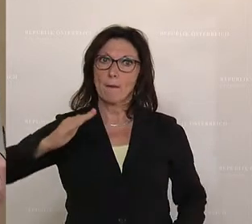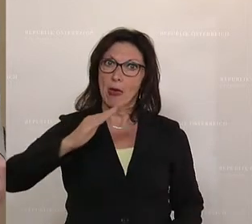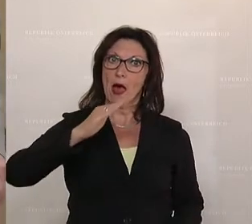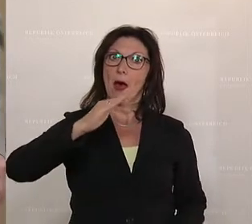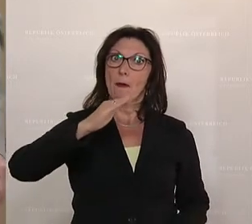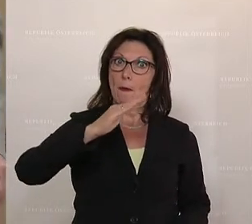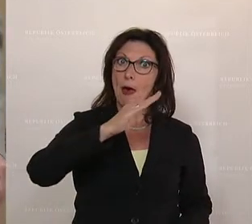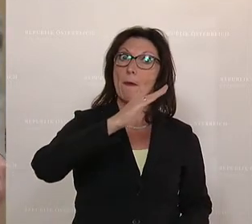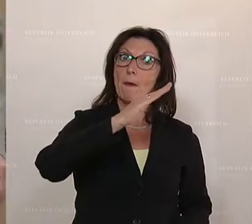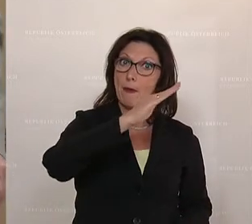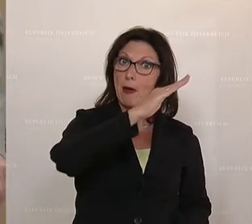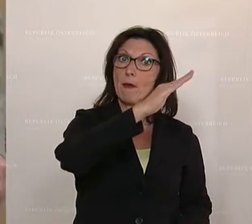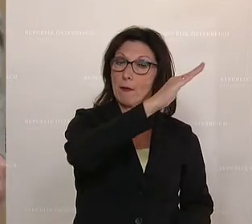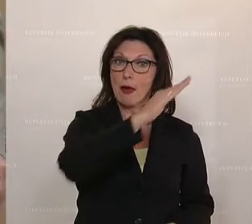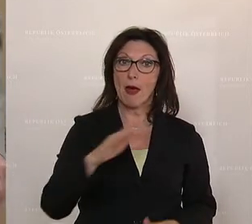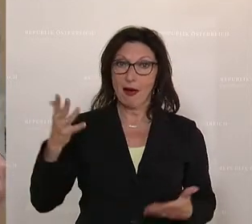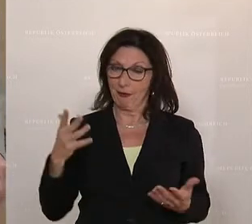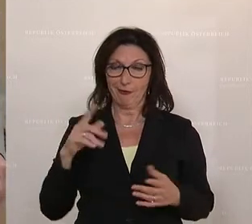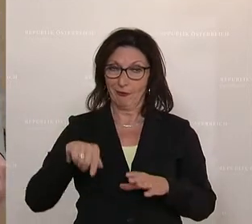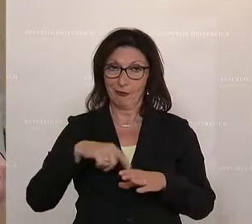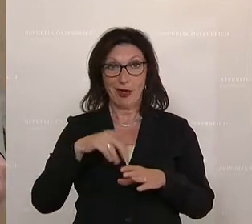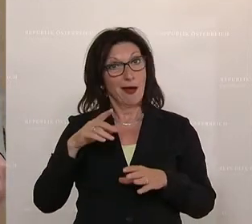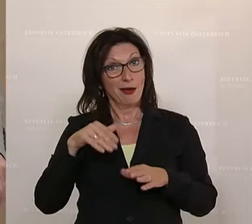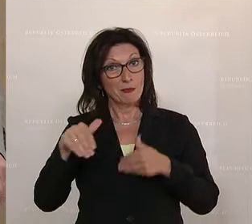BMI diese Entwicklung bisher komplett versäumt hat.